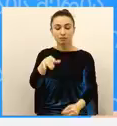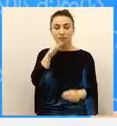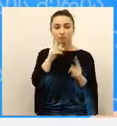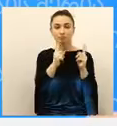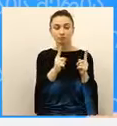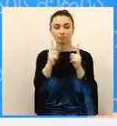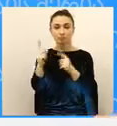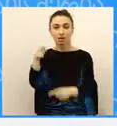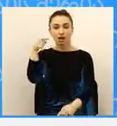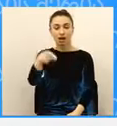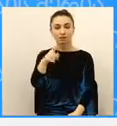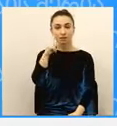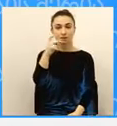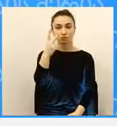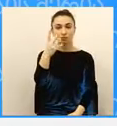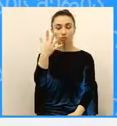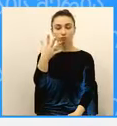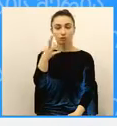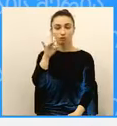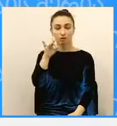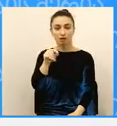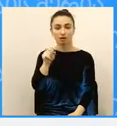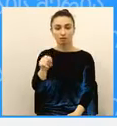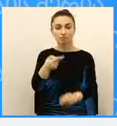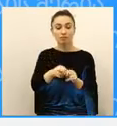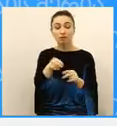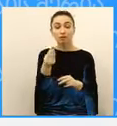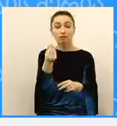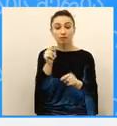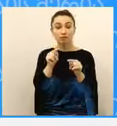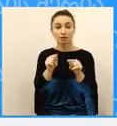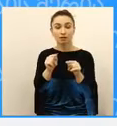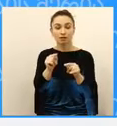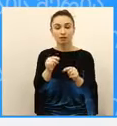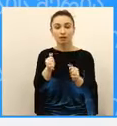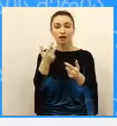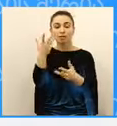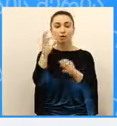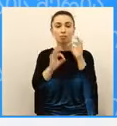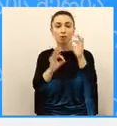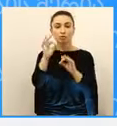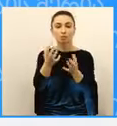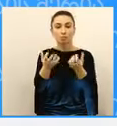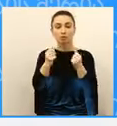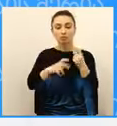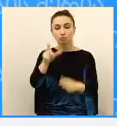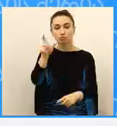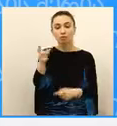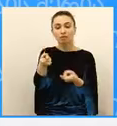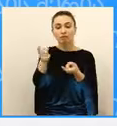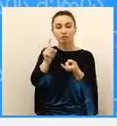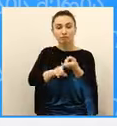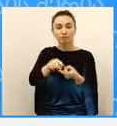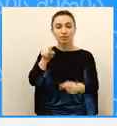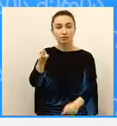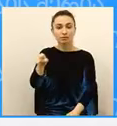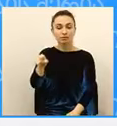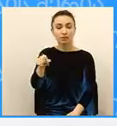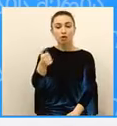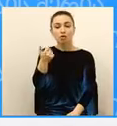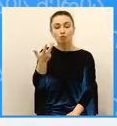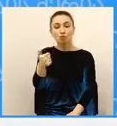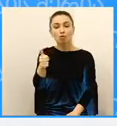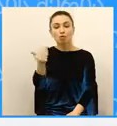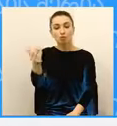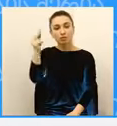სემესტრულად 1125 ლარი. Ამ თანხის რამდენ პროცენტს მიიღებს სტუდენტი დამოკიდებული იქნება